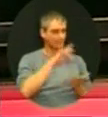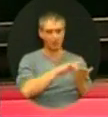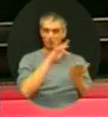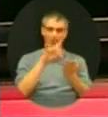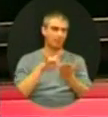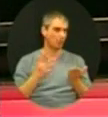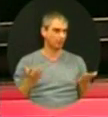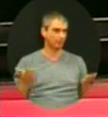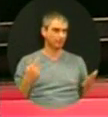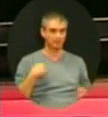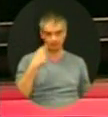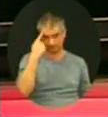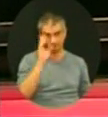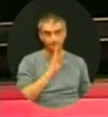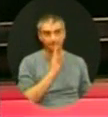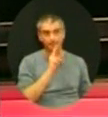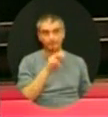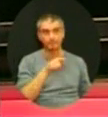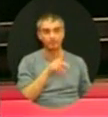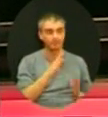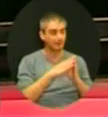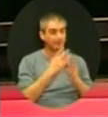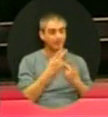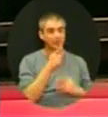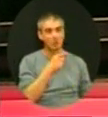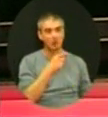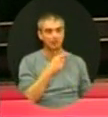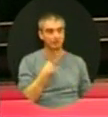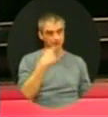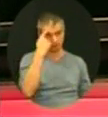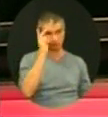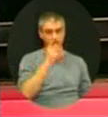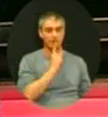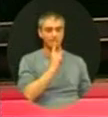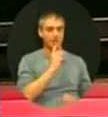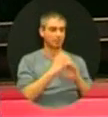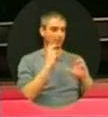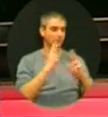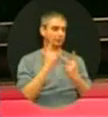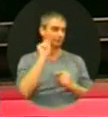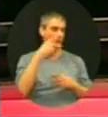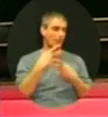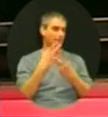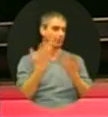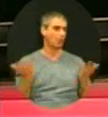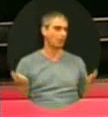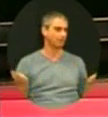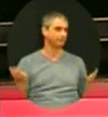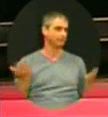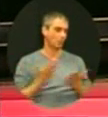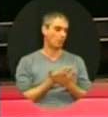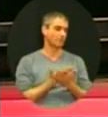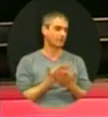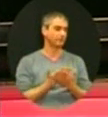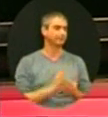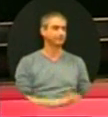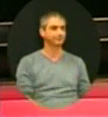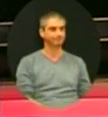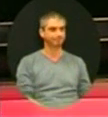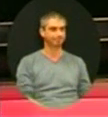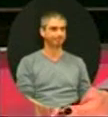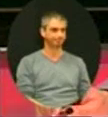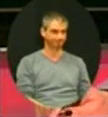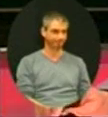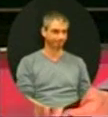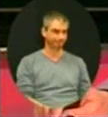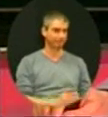למקום. אנחנו יודעים אגב שיש בעיה בעניין הזה מבתי חולים, אנחנו יודעים שיש מעט מדי תחבורה ציבורית, זה נכון? כן. טוב, אז